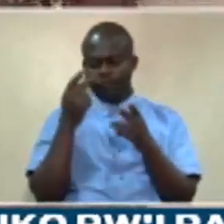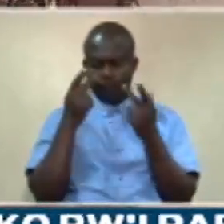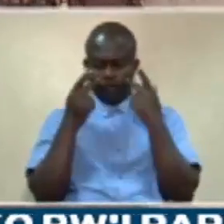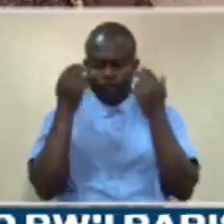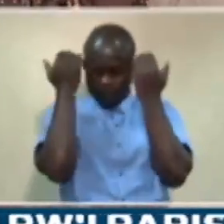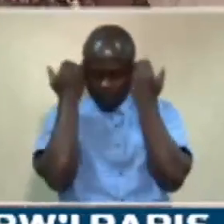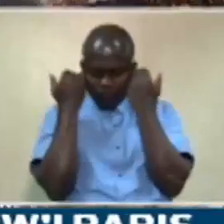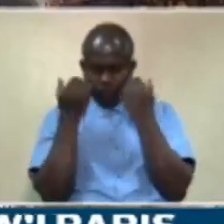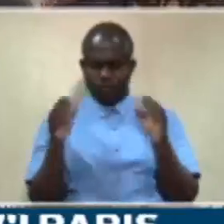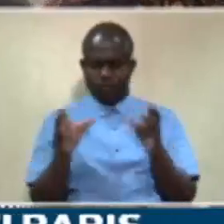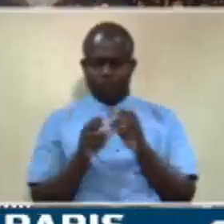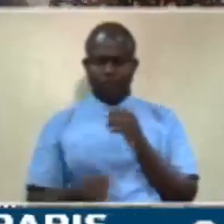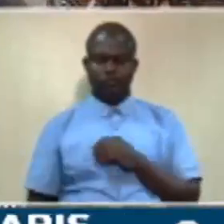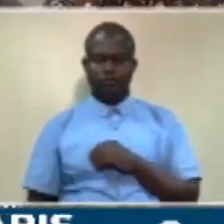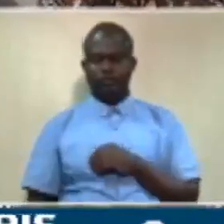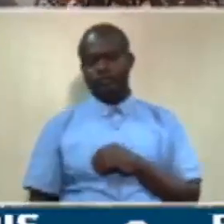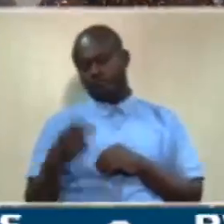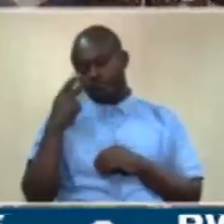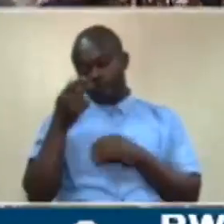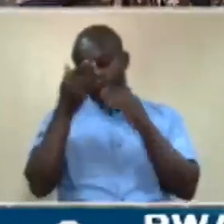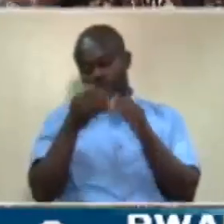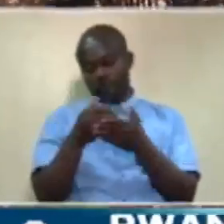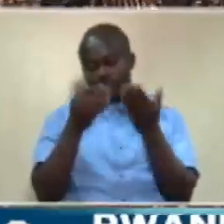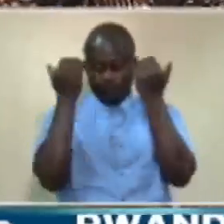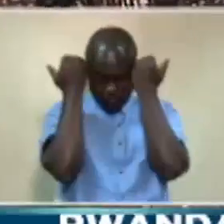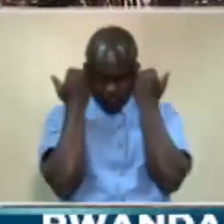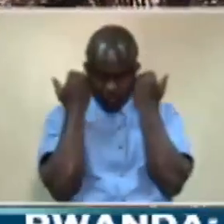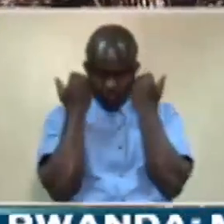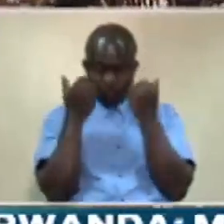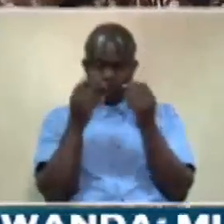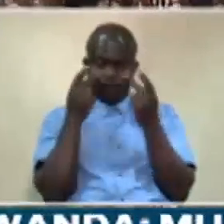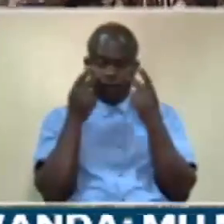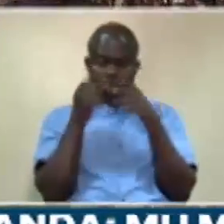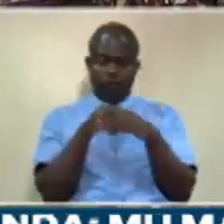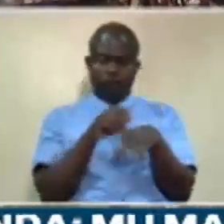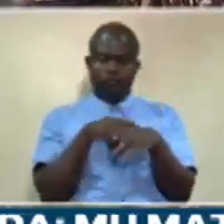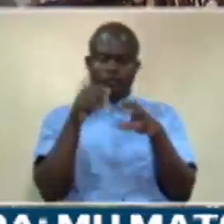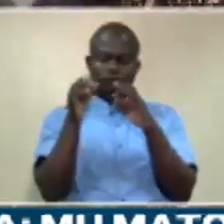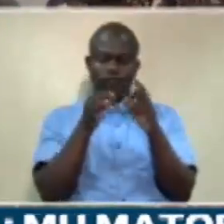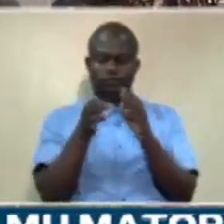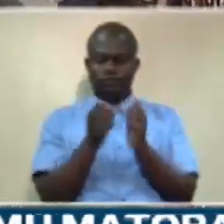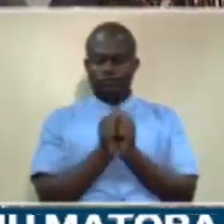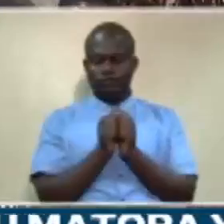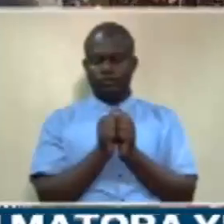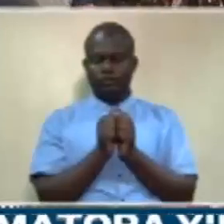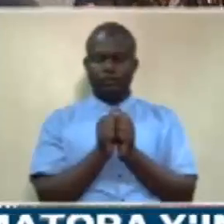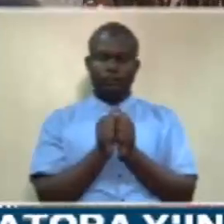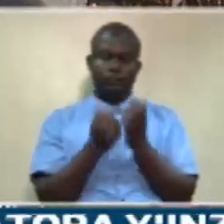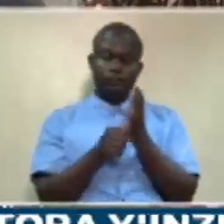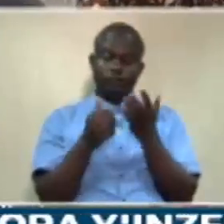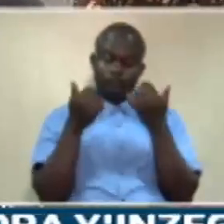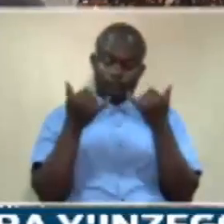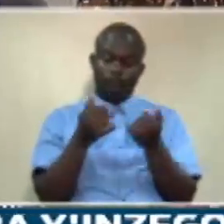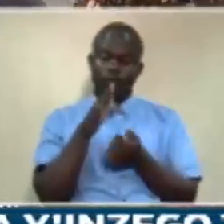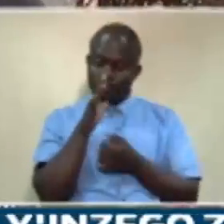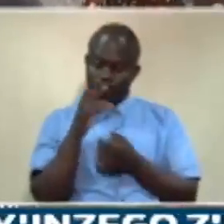ubutabera iba ngufi cyane. Urabona iyo umuntu yageze imbere y'ubutabera aba yabonye umwanya wo kwisobanura. Ikibazo gihari ni